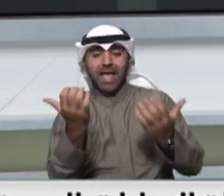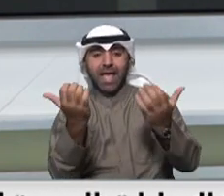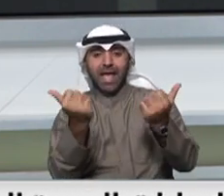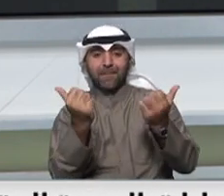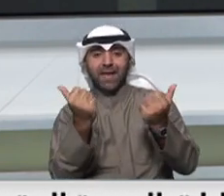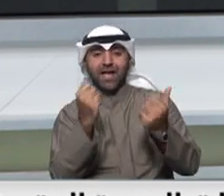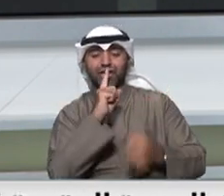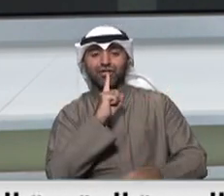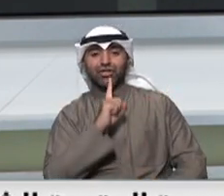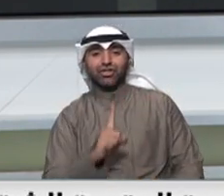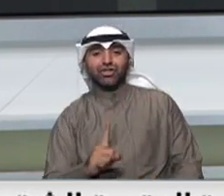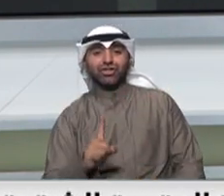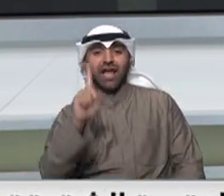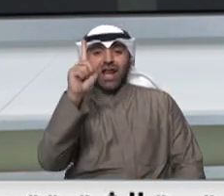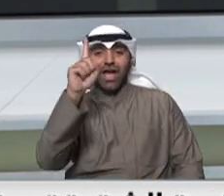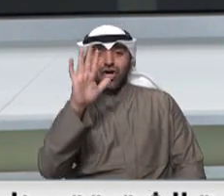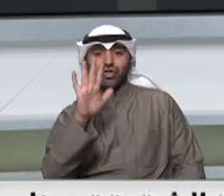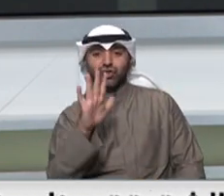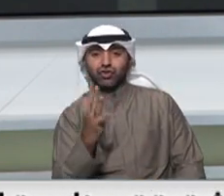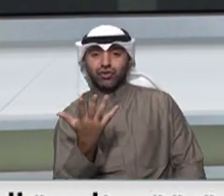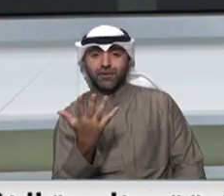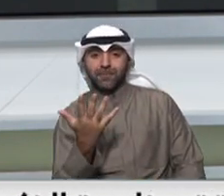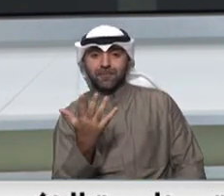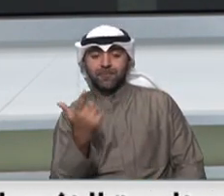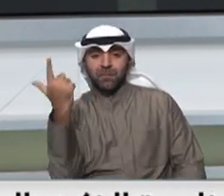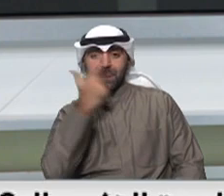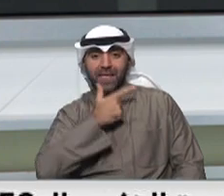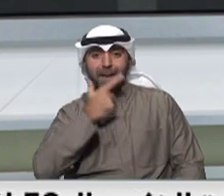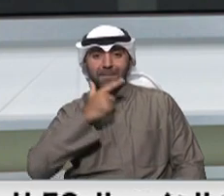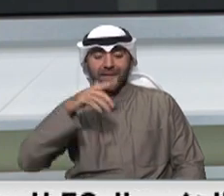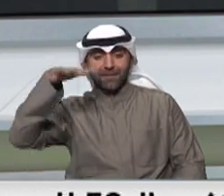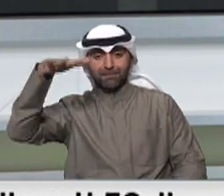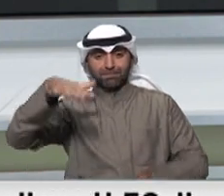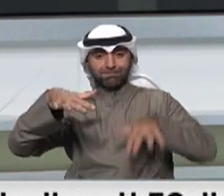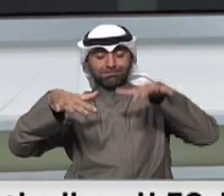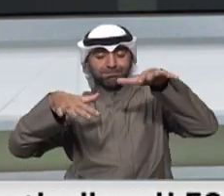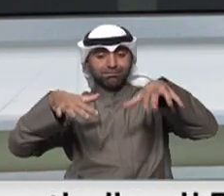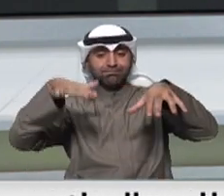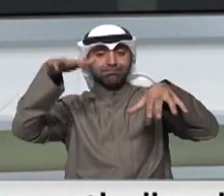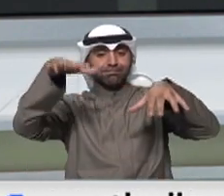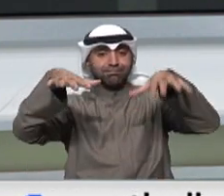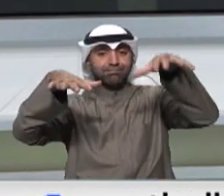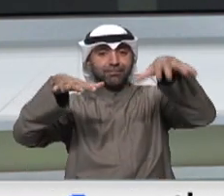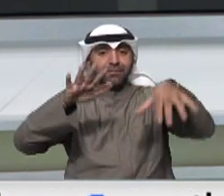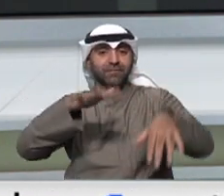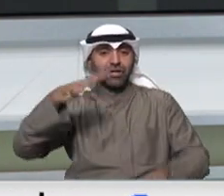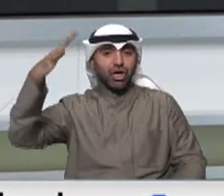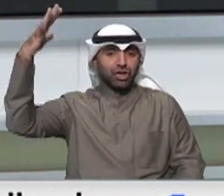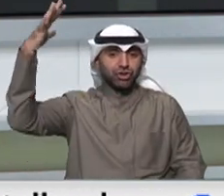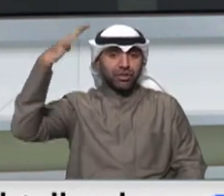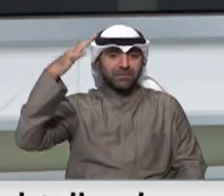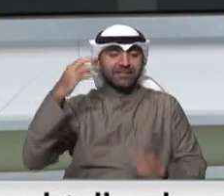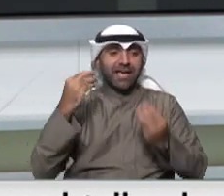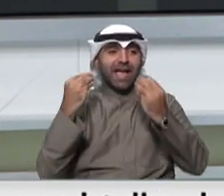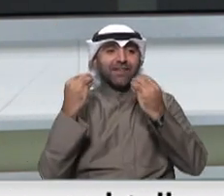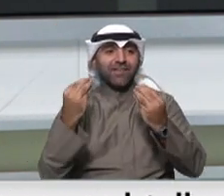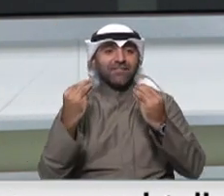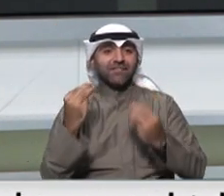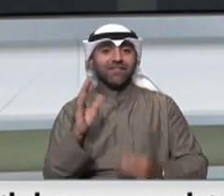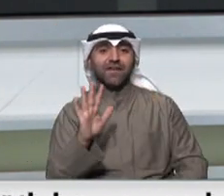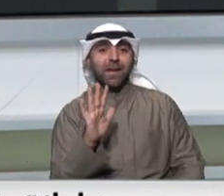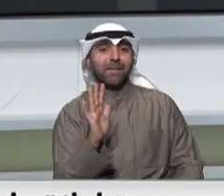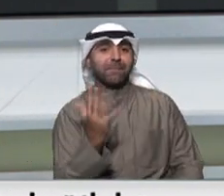قلبه الهواء الى كوس والكوس راح يكون خفيف الى معتدل من 6 ل 26 كيلو متر في الساعه 27 العظمى والصغرى 10